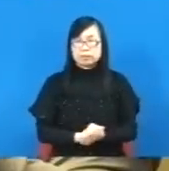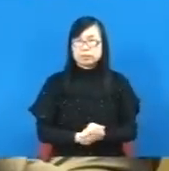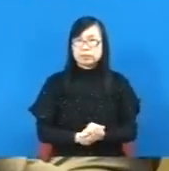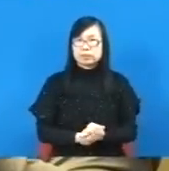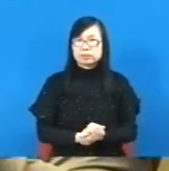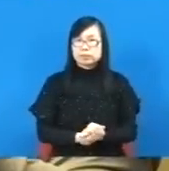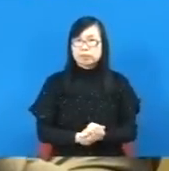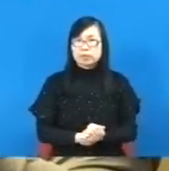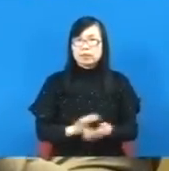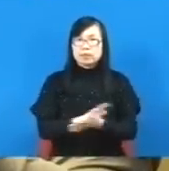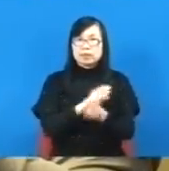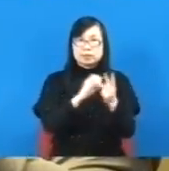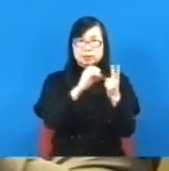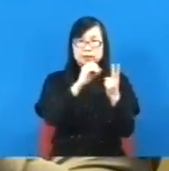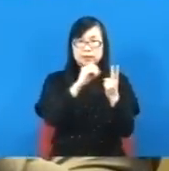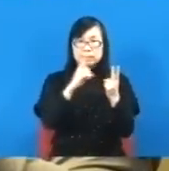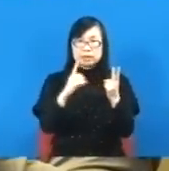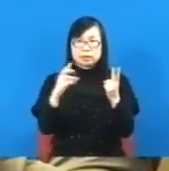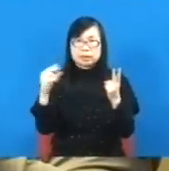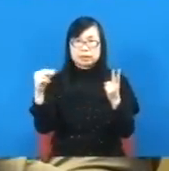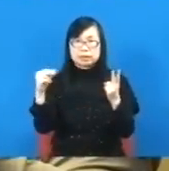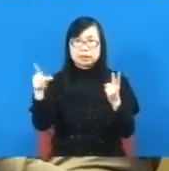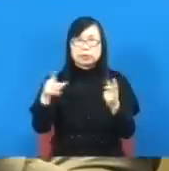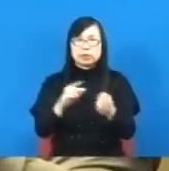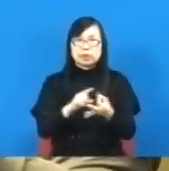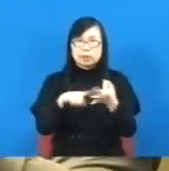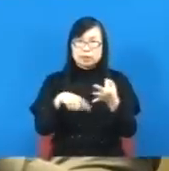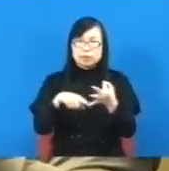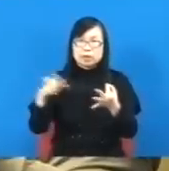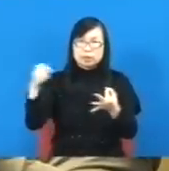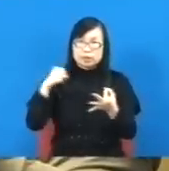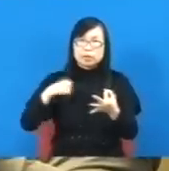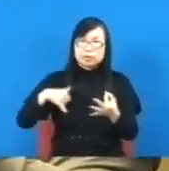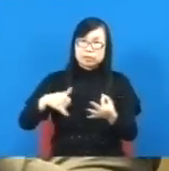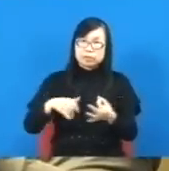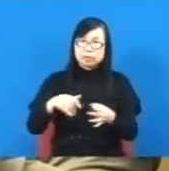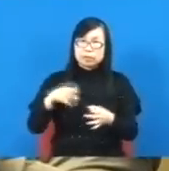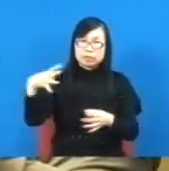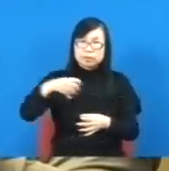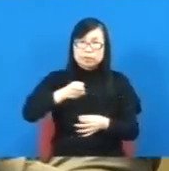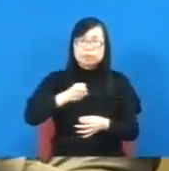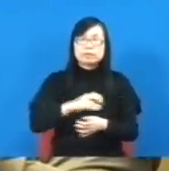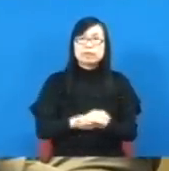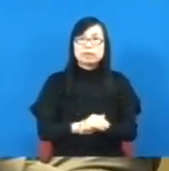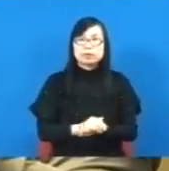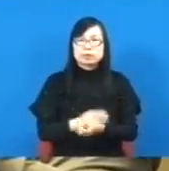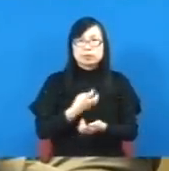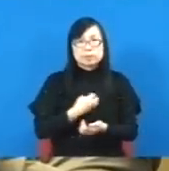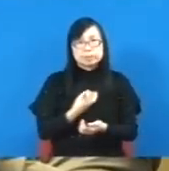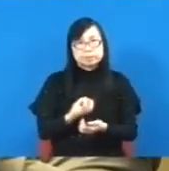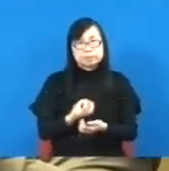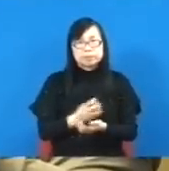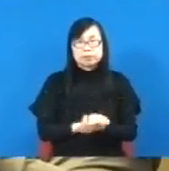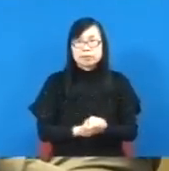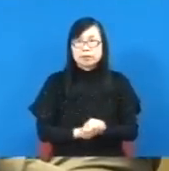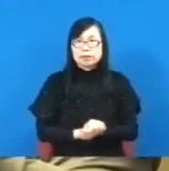係2017咁，李克強上台之後，2017啲人話好渺茫啦，咁樣。即係你